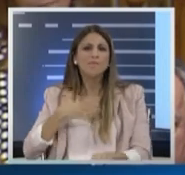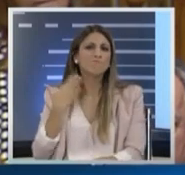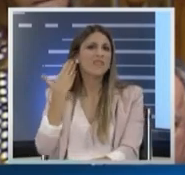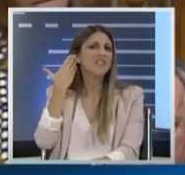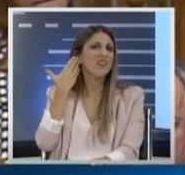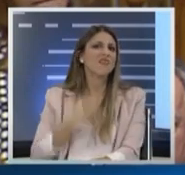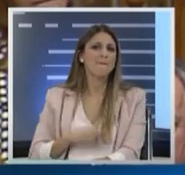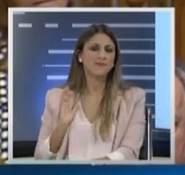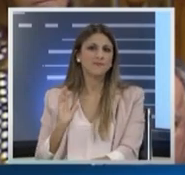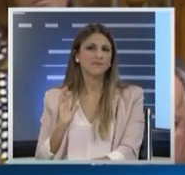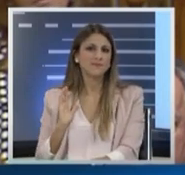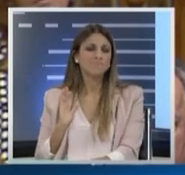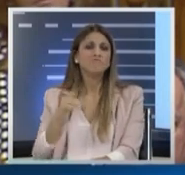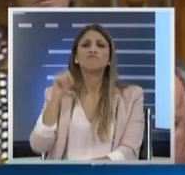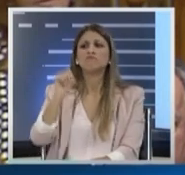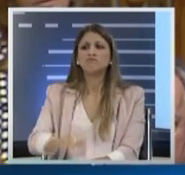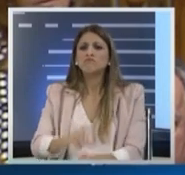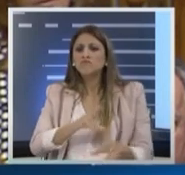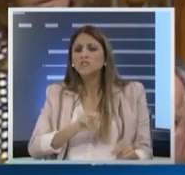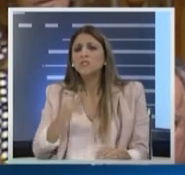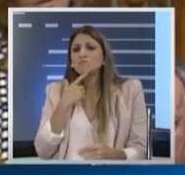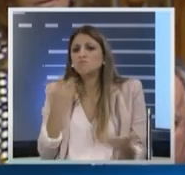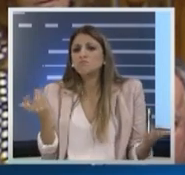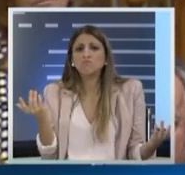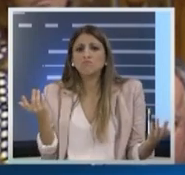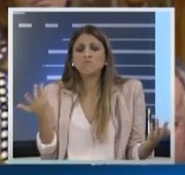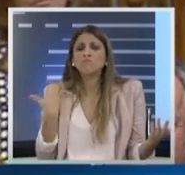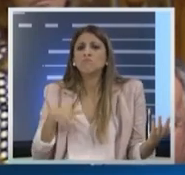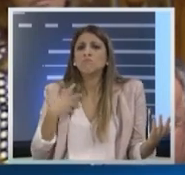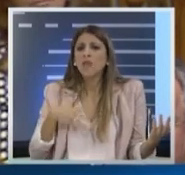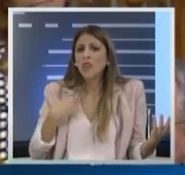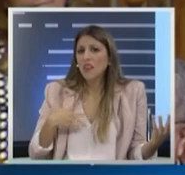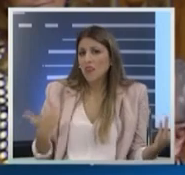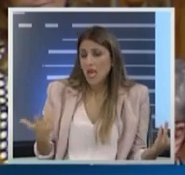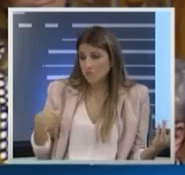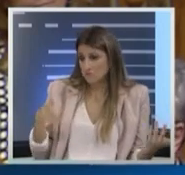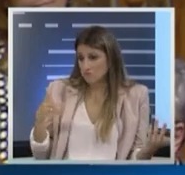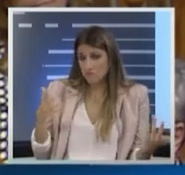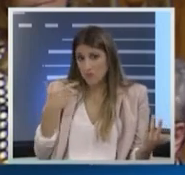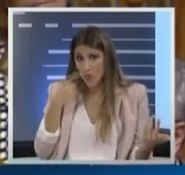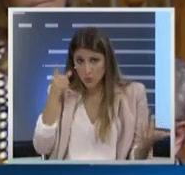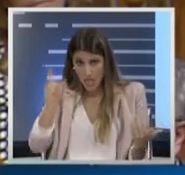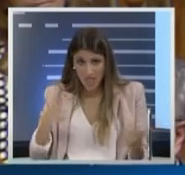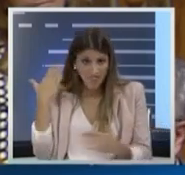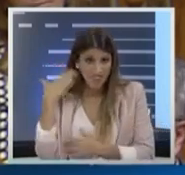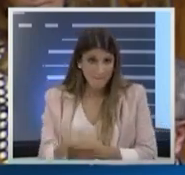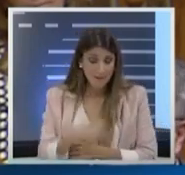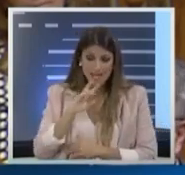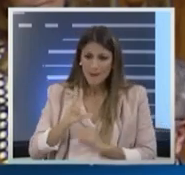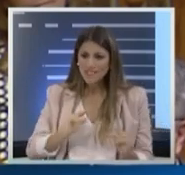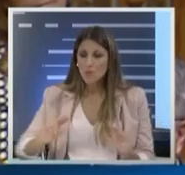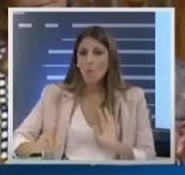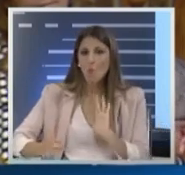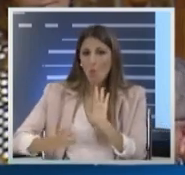αυτοθυματοποίησής του. Ότι είναι το μεγάλο θύμα και μάλιστα μου ζήτησε με εισαγγελικό τόνο, μου